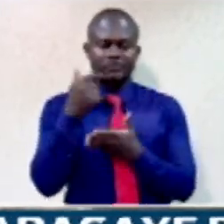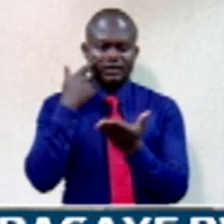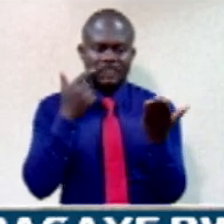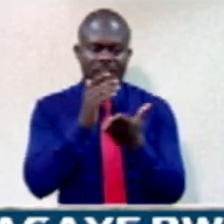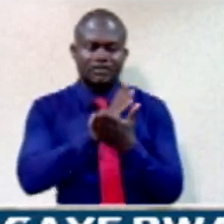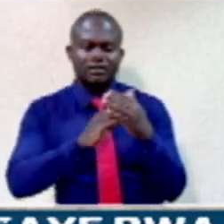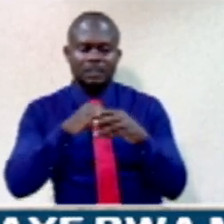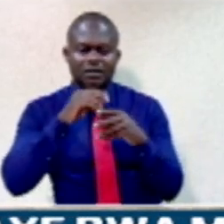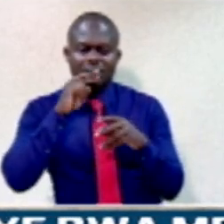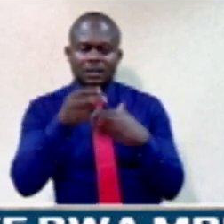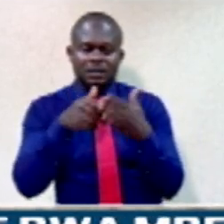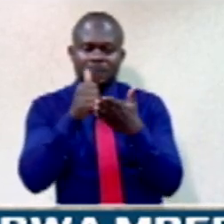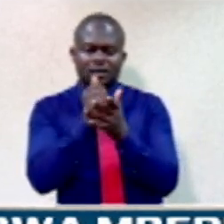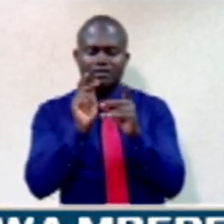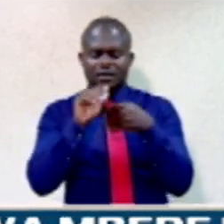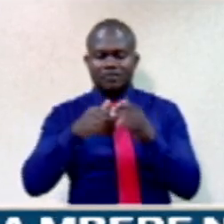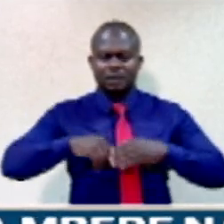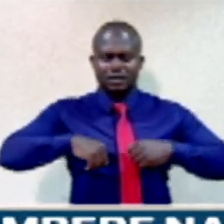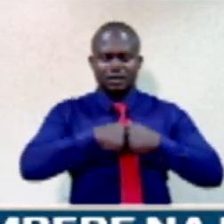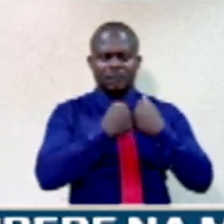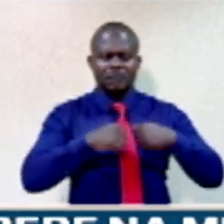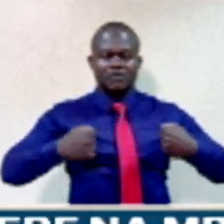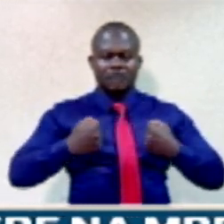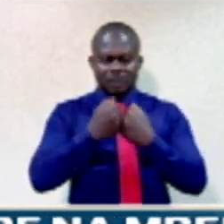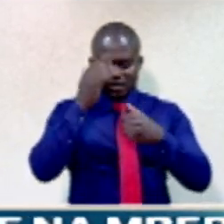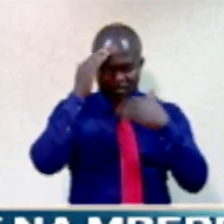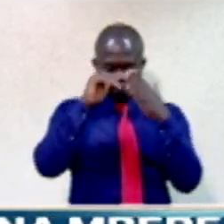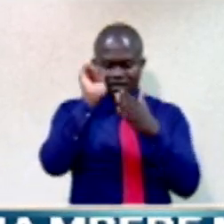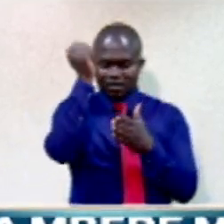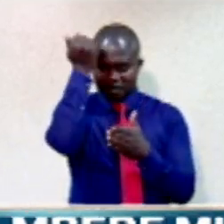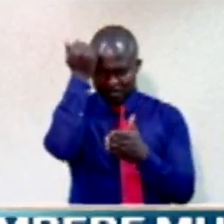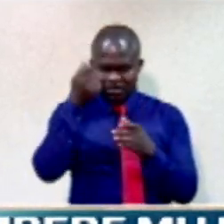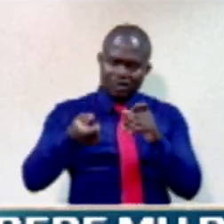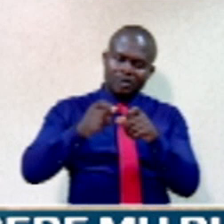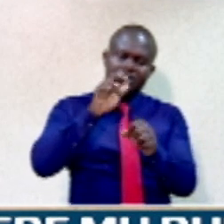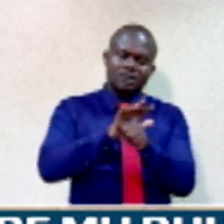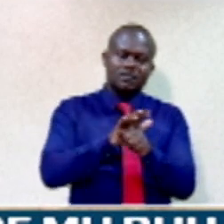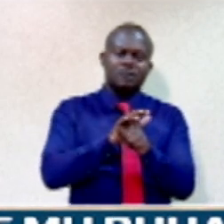imwe mu bisubizo bizafasha abaturage guhangana n'ibiza, dore ko n'imyaka yishingirwa iri kongerwa kimwe